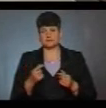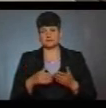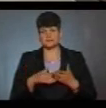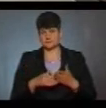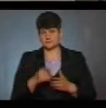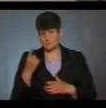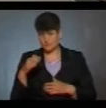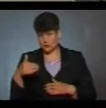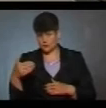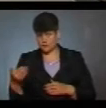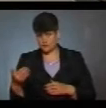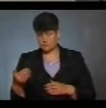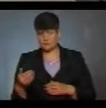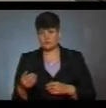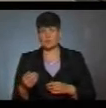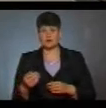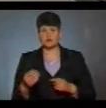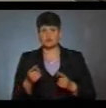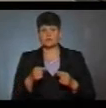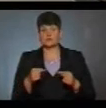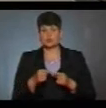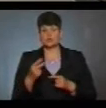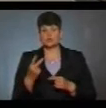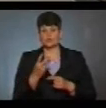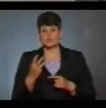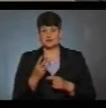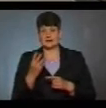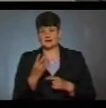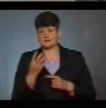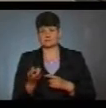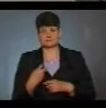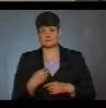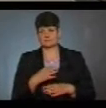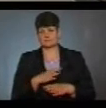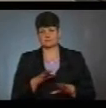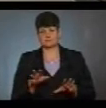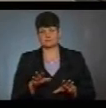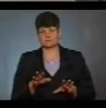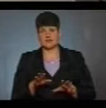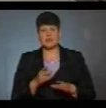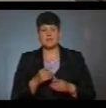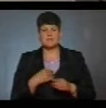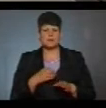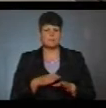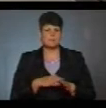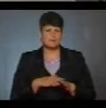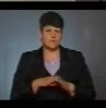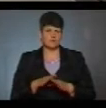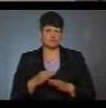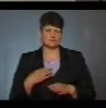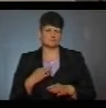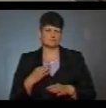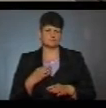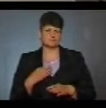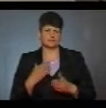і, відповідно, до нас друге, третє, ніхто би не звернувся. Тобто ми абсолютно паритетно ставимося до